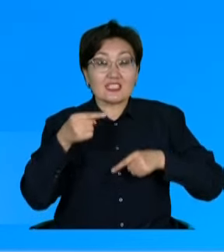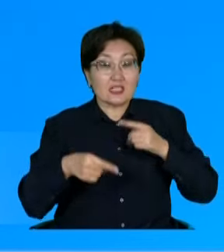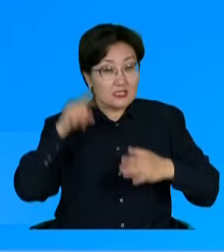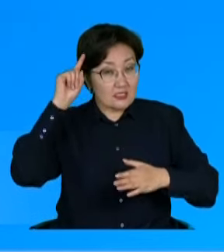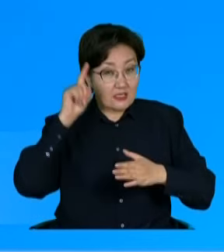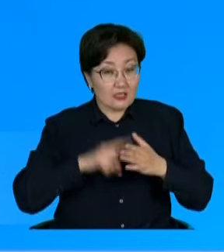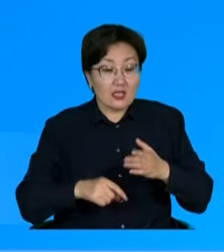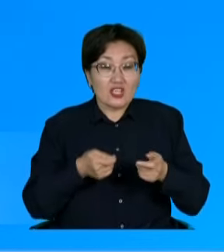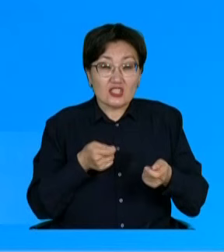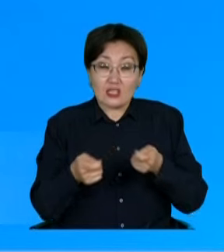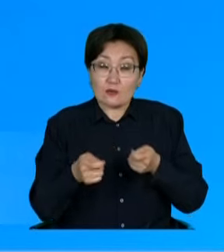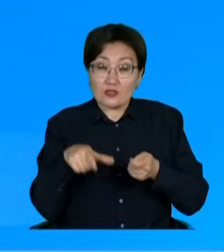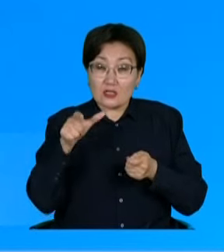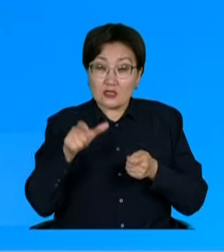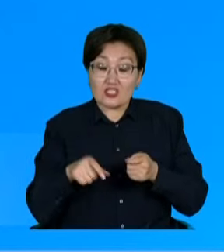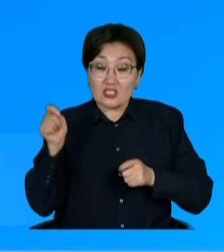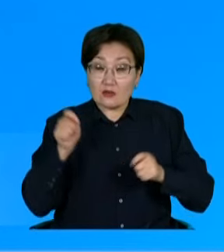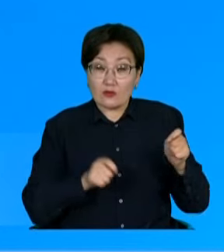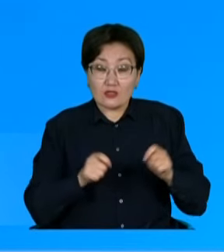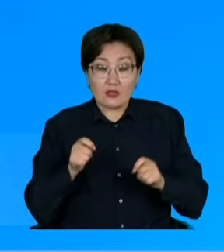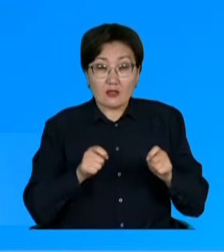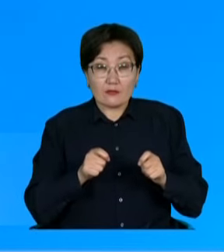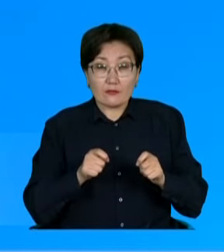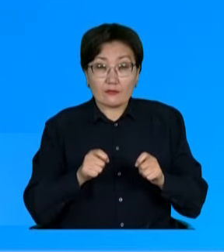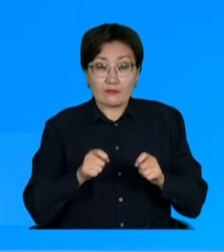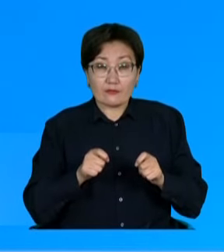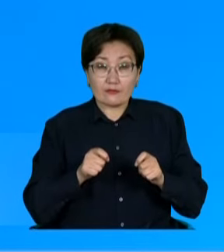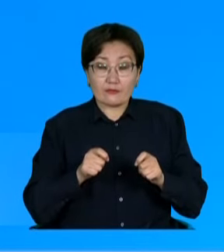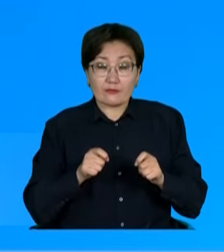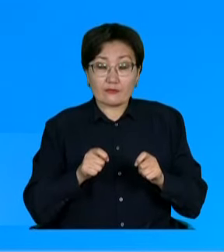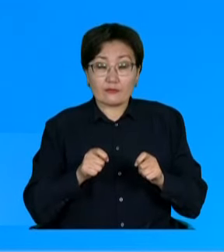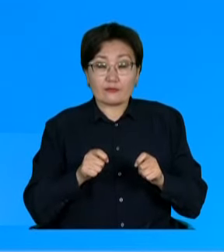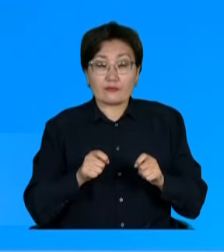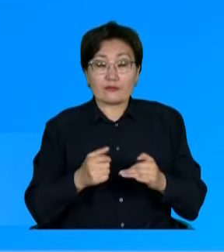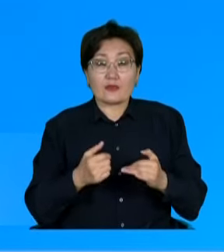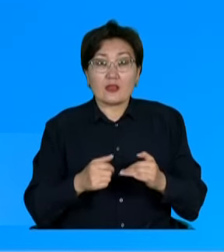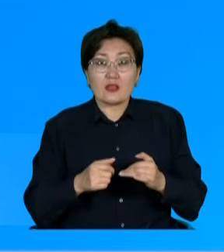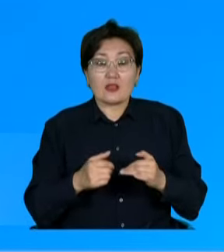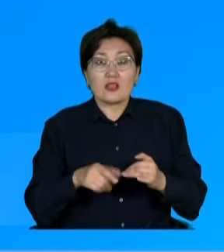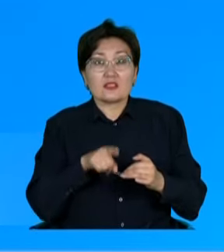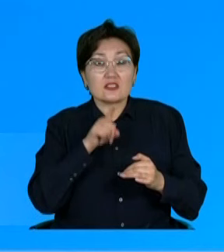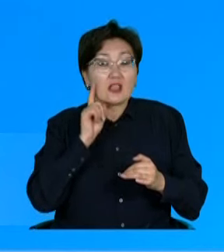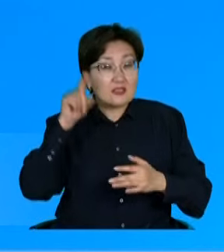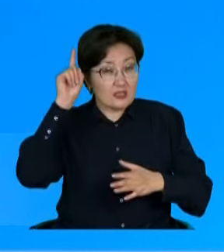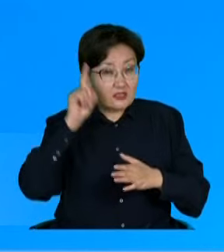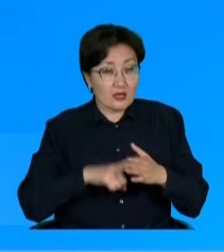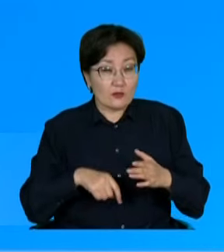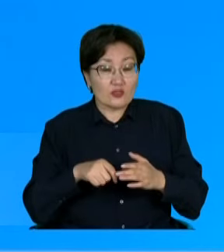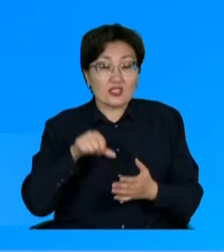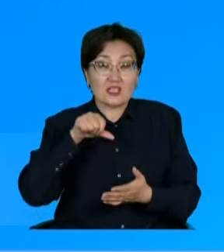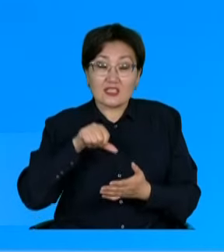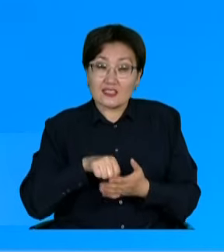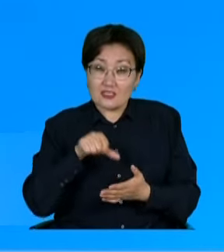діндер лидерлері съезінің ізгі ниеті, елшілердің және жас діни лидерлердің форумын іске